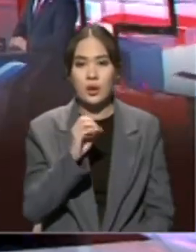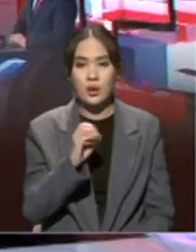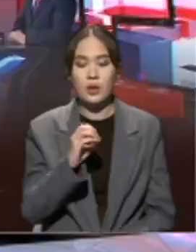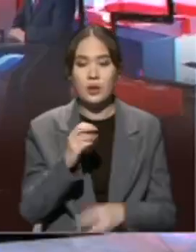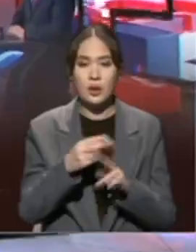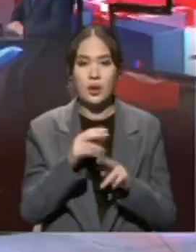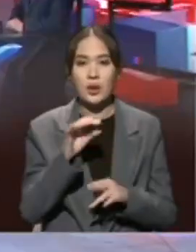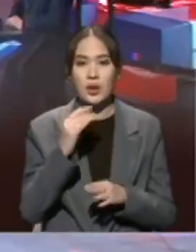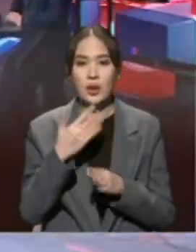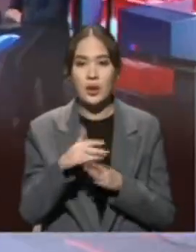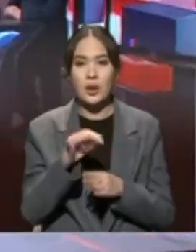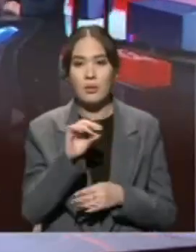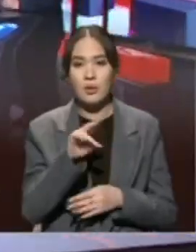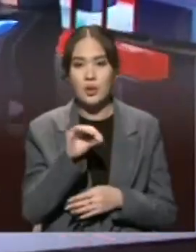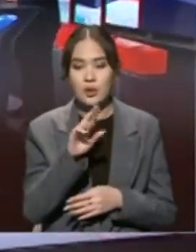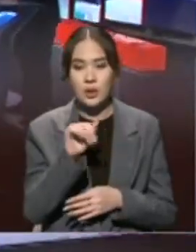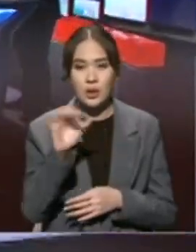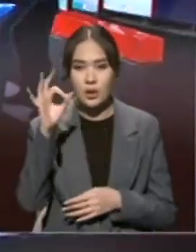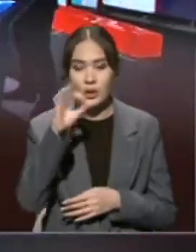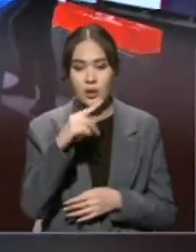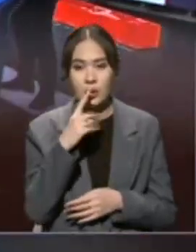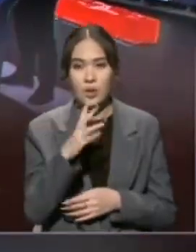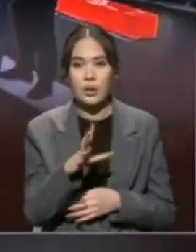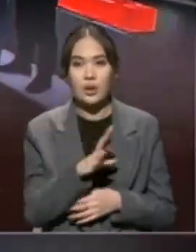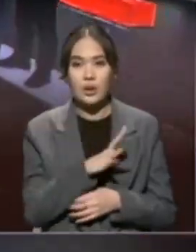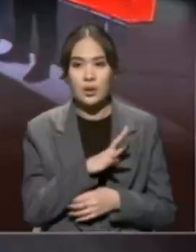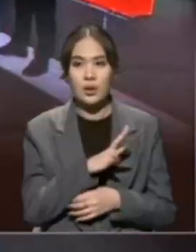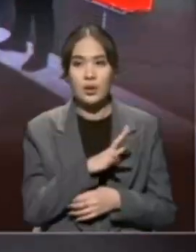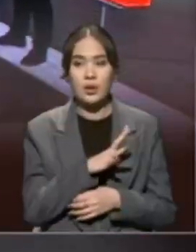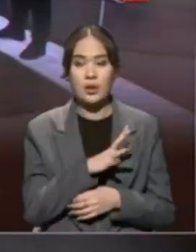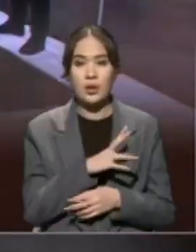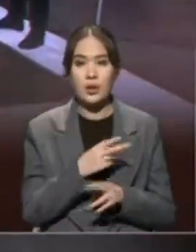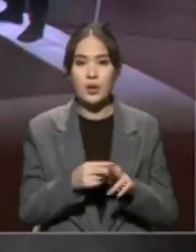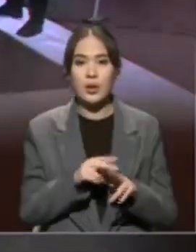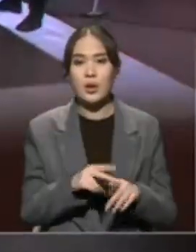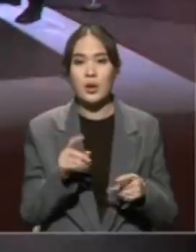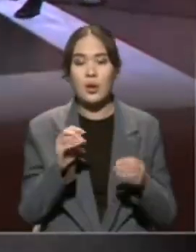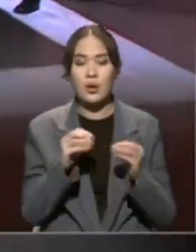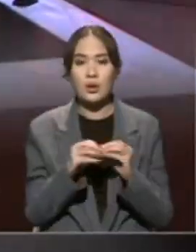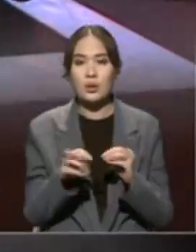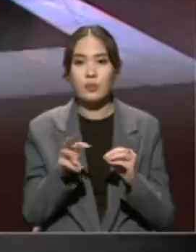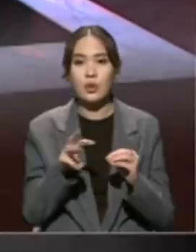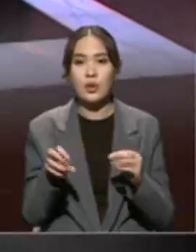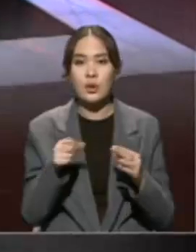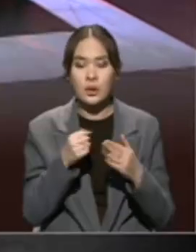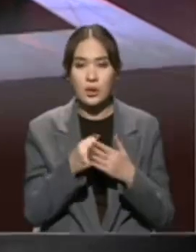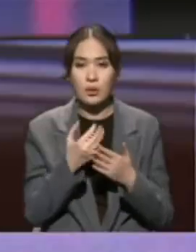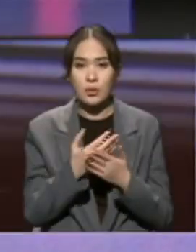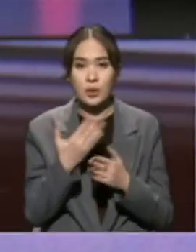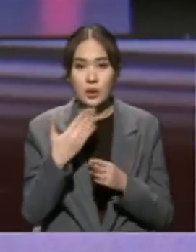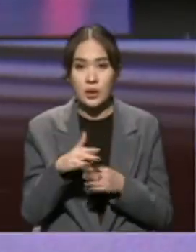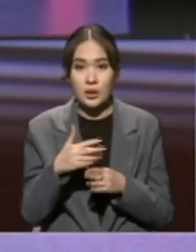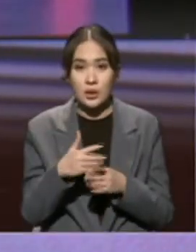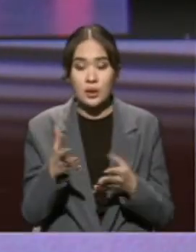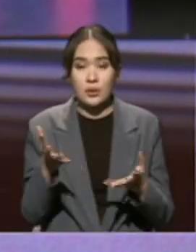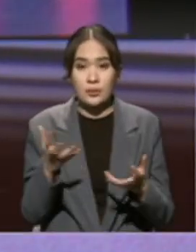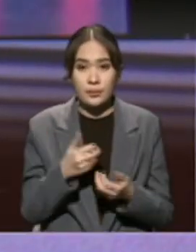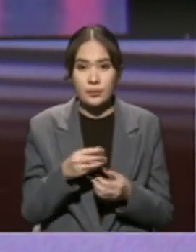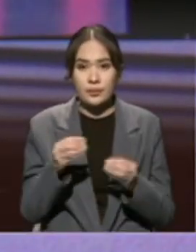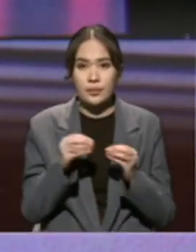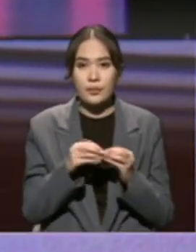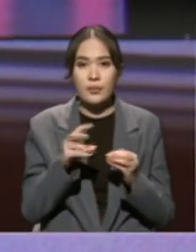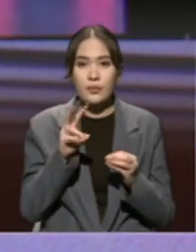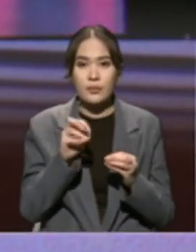Мысалы 10 миллион теңге және де аннуитет төлем ба? Иә, аннуитет төлем. Осы 10 миллион теңгеге кредит алсаңыз, несие алсаңыз, сіз 10 жыл бойы